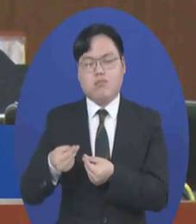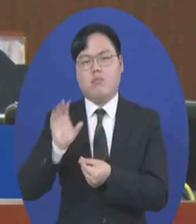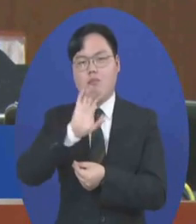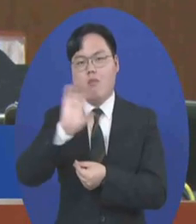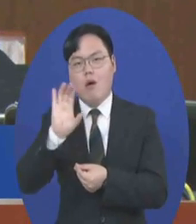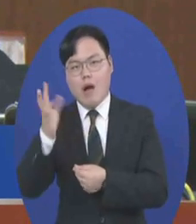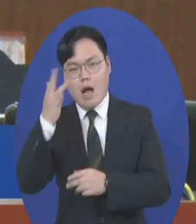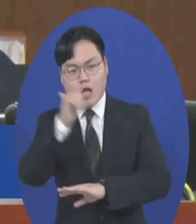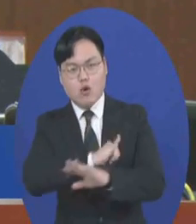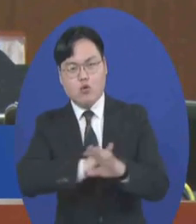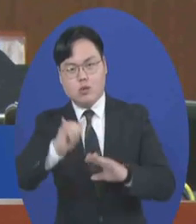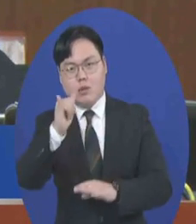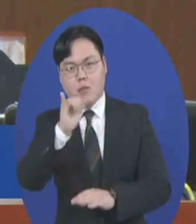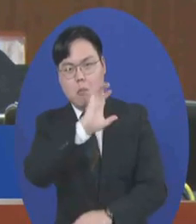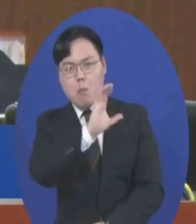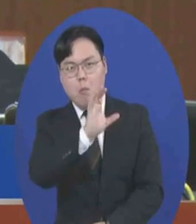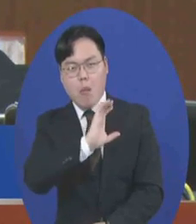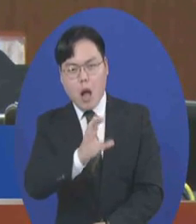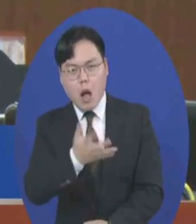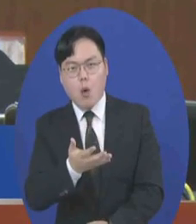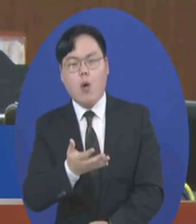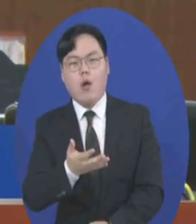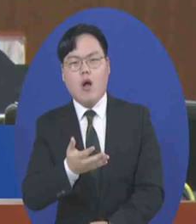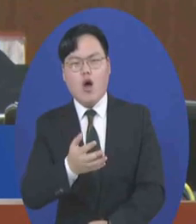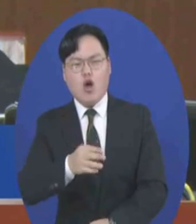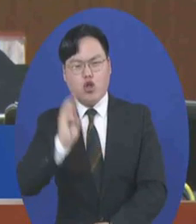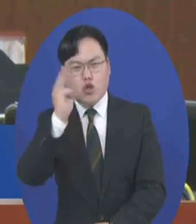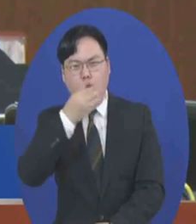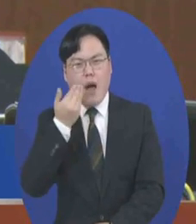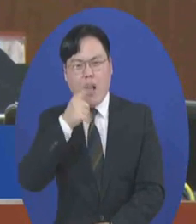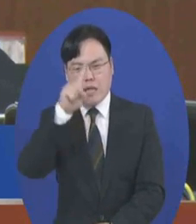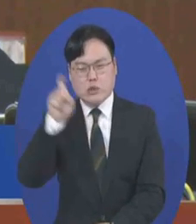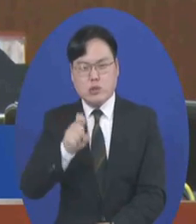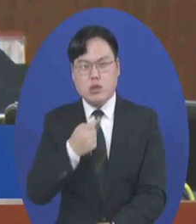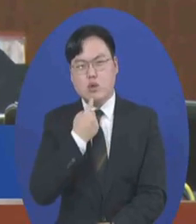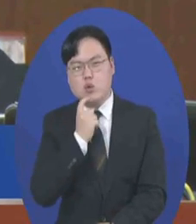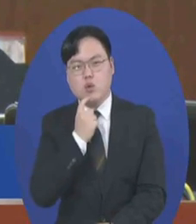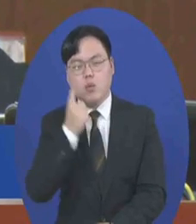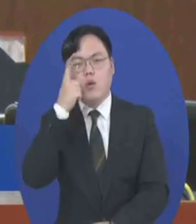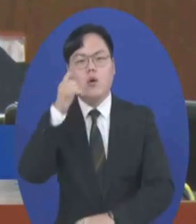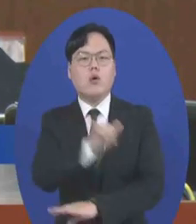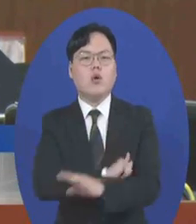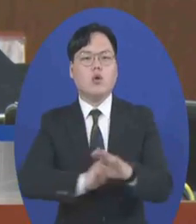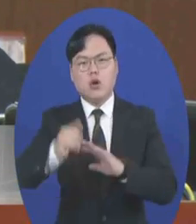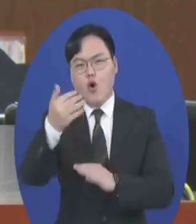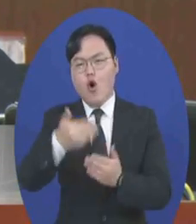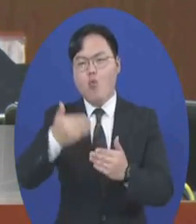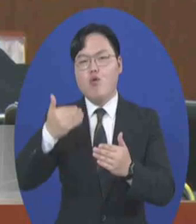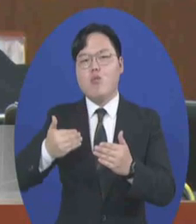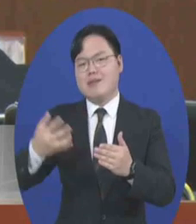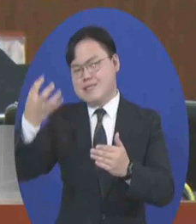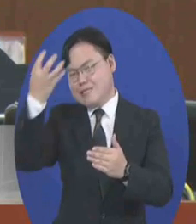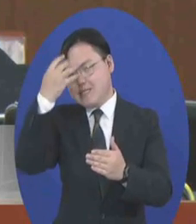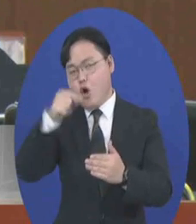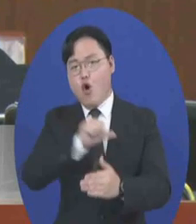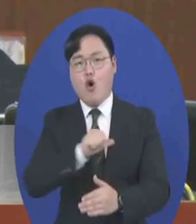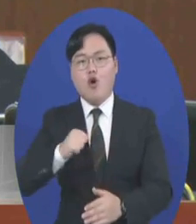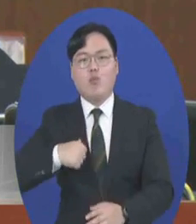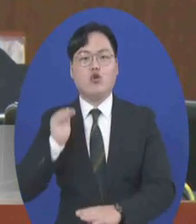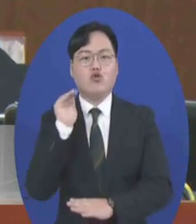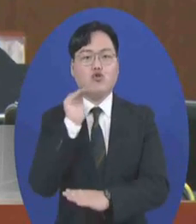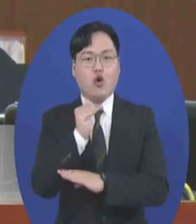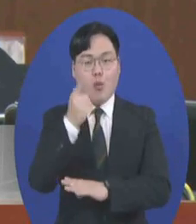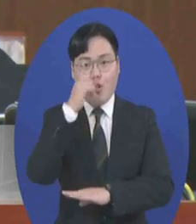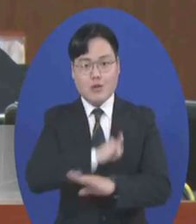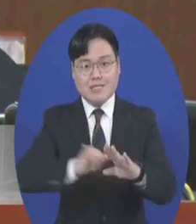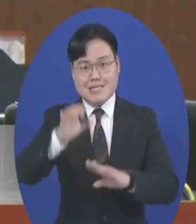гадаадын хөрөнгө оруулалттай холбоотой тодорхойгүй байсан бүх асуудал дээр Монгол Улсын одоо үе үеийн засгийн газрыг төлөөлж би Монгол Улсын Ерөнхий сайдын хувьд